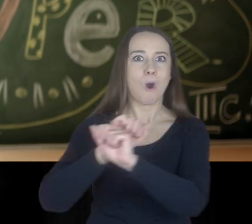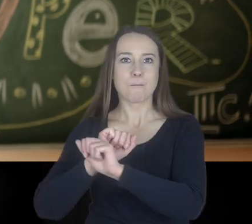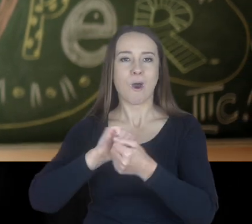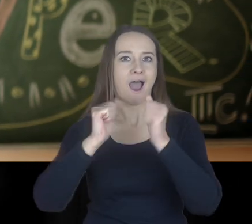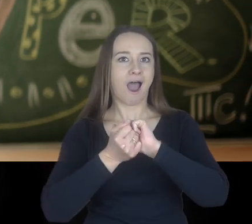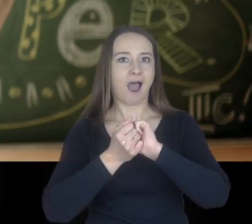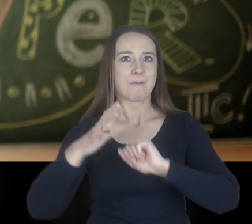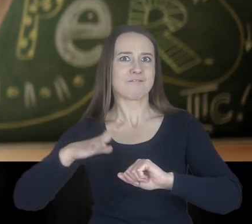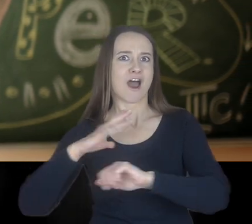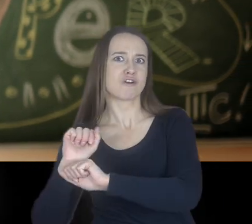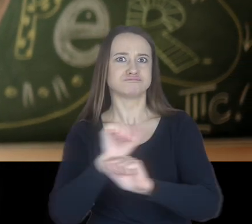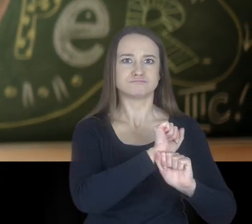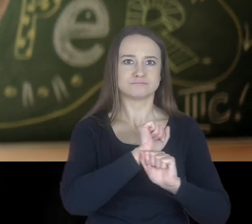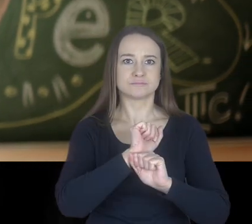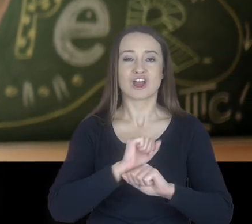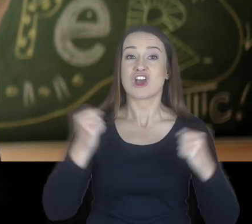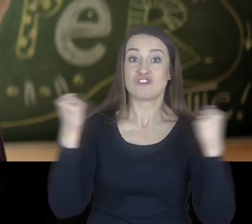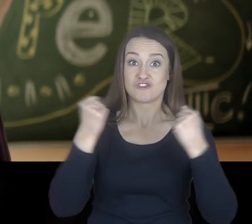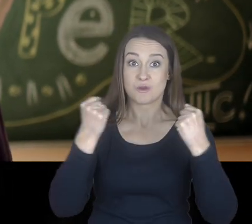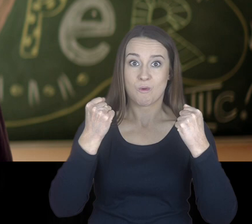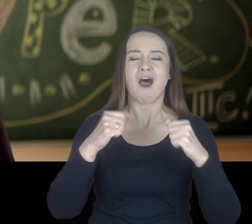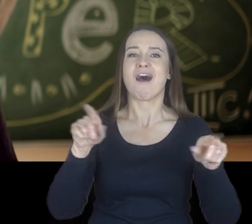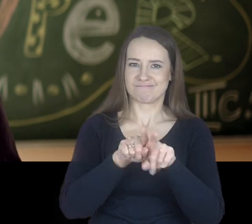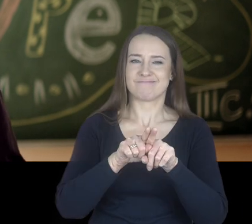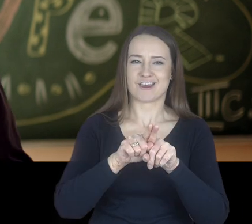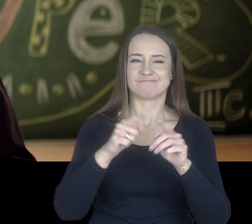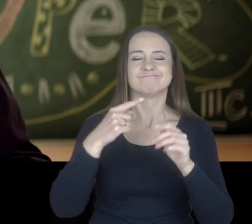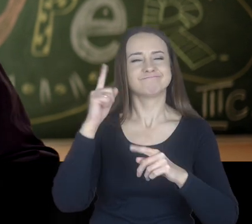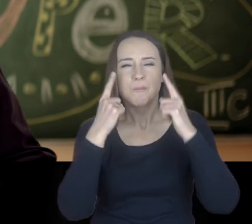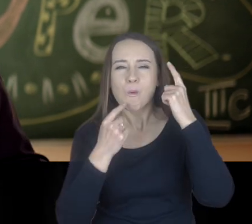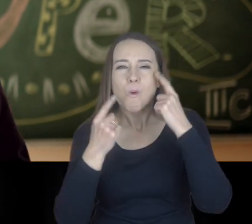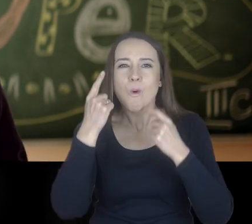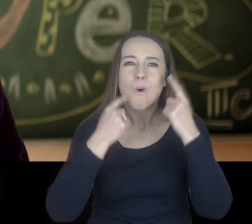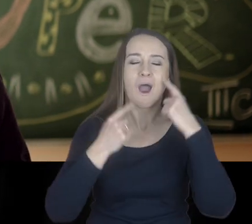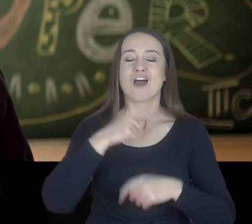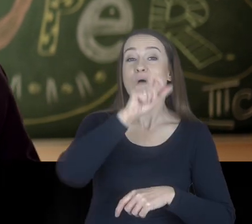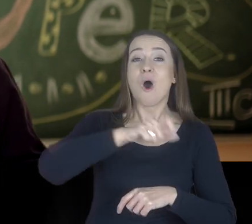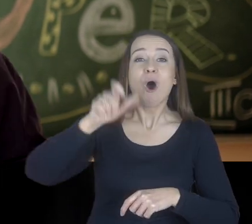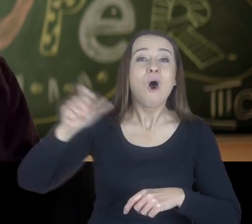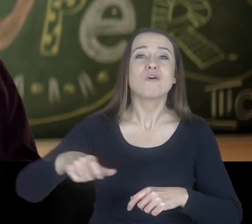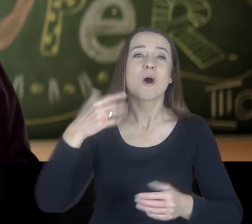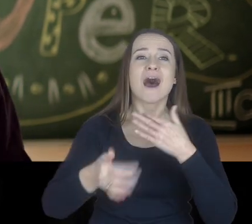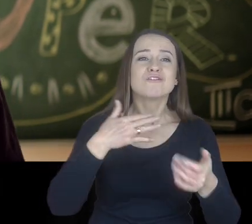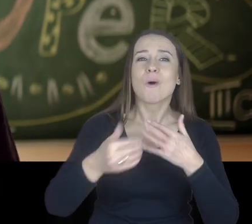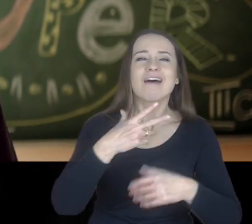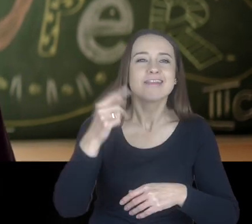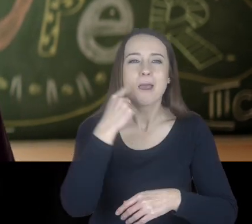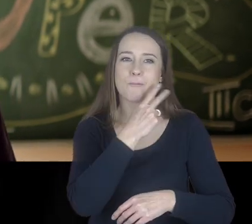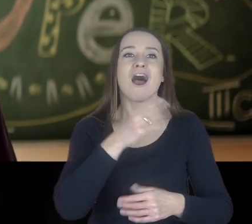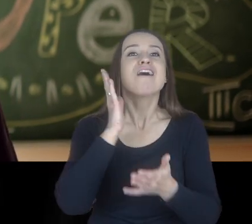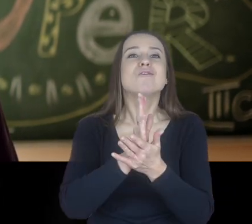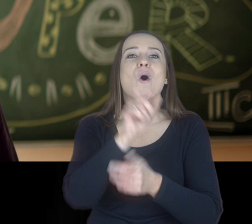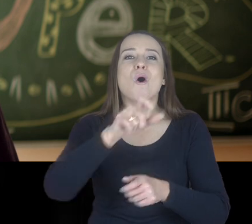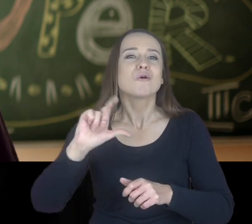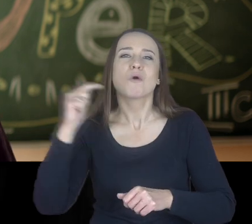wartości. Siła to także czasem płacz. Gdyż nie płaczą słabi, tylko ci, którzy zbyt długo musieli być silni.